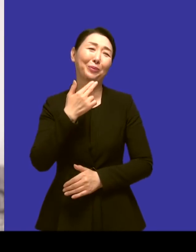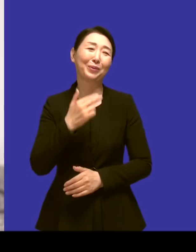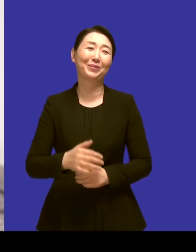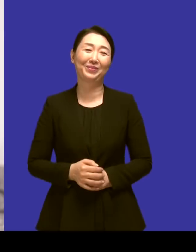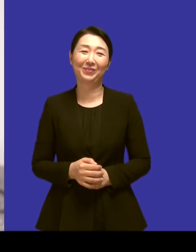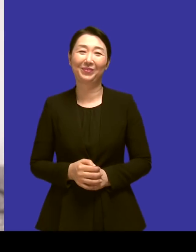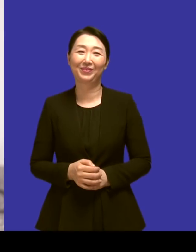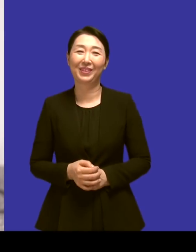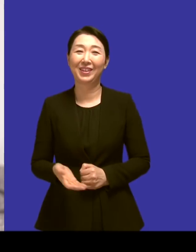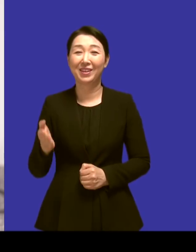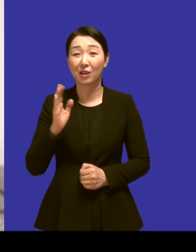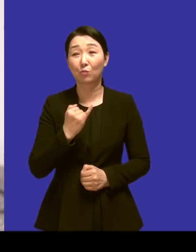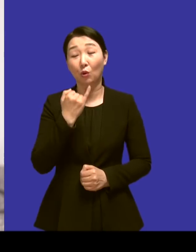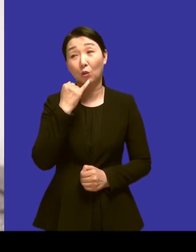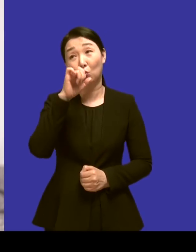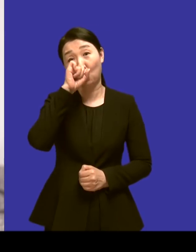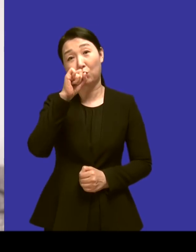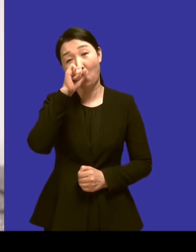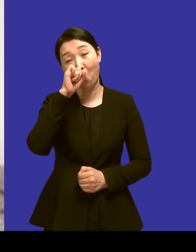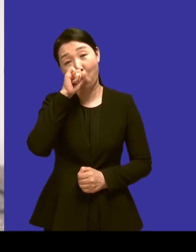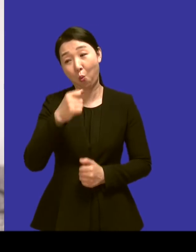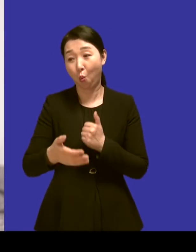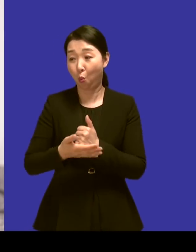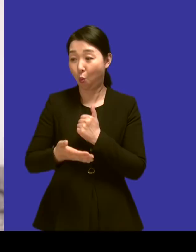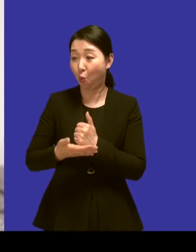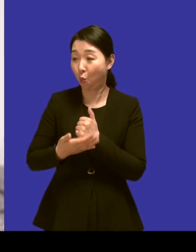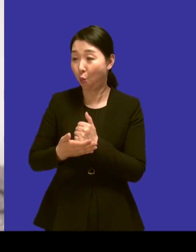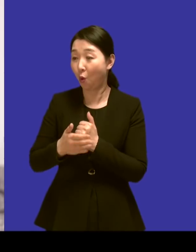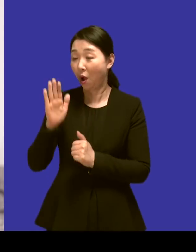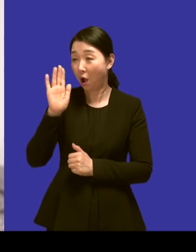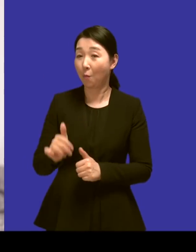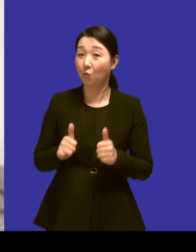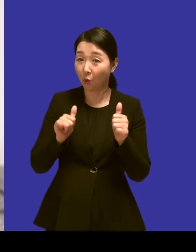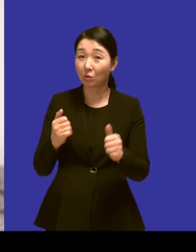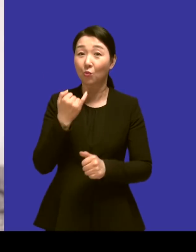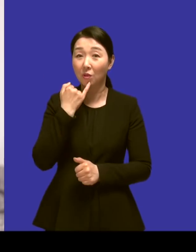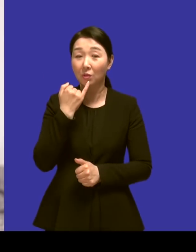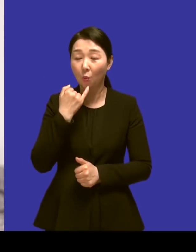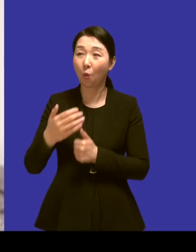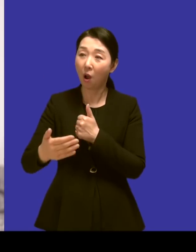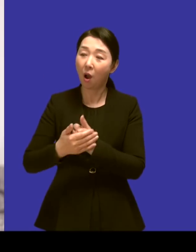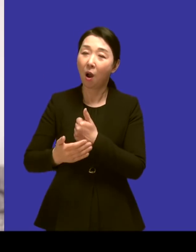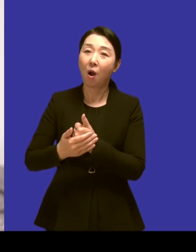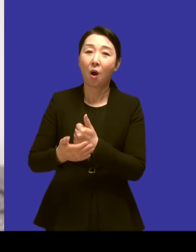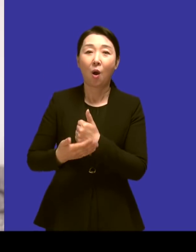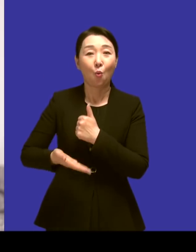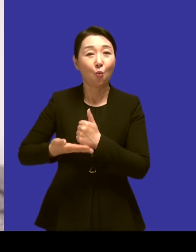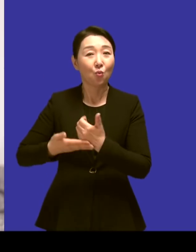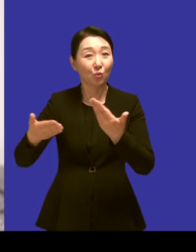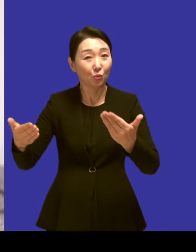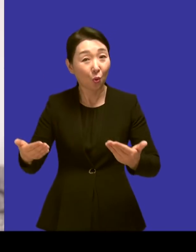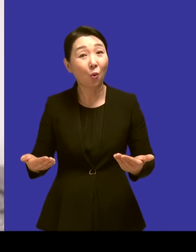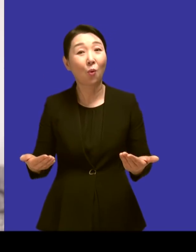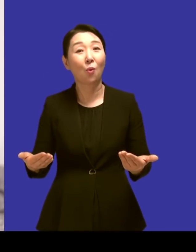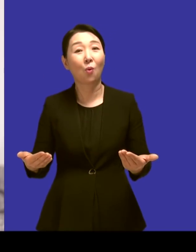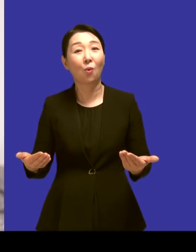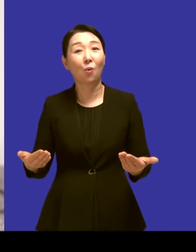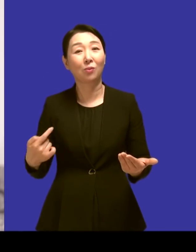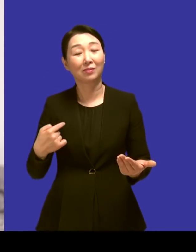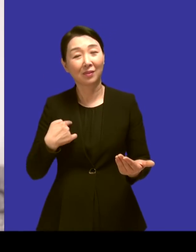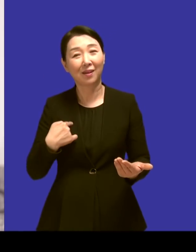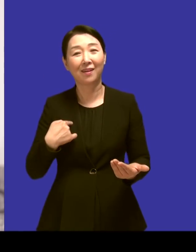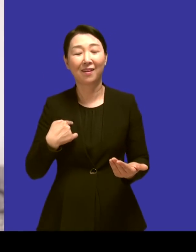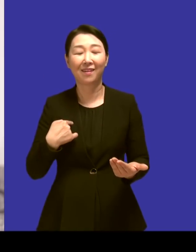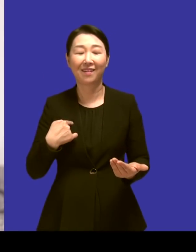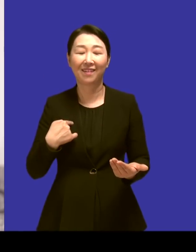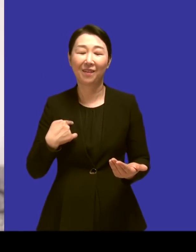근데 괜찮다고 좋다고 예. 더 열심히 해야 된다고 계속 이렇게 지지해주고 응원해주는 것들 자체가 저를